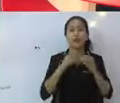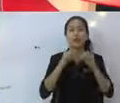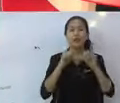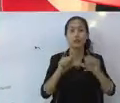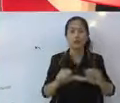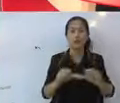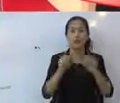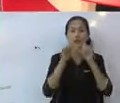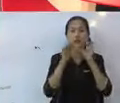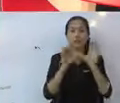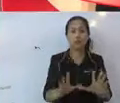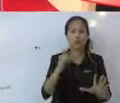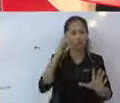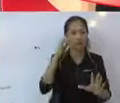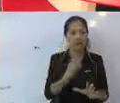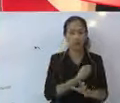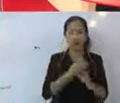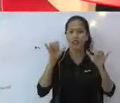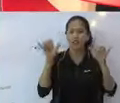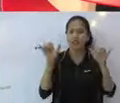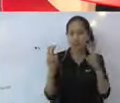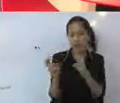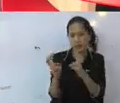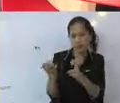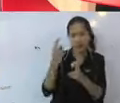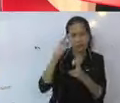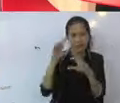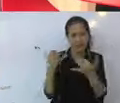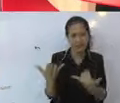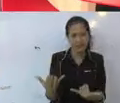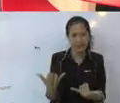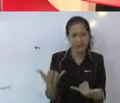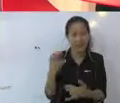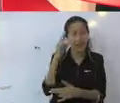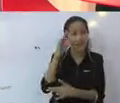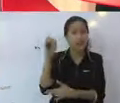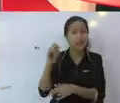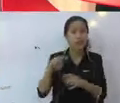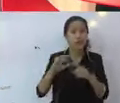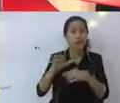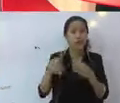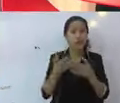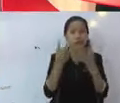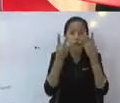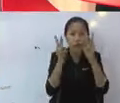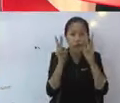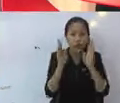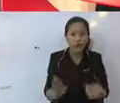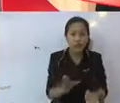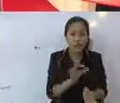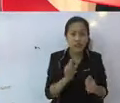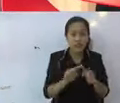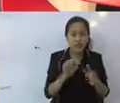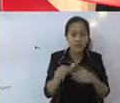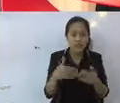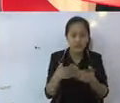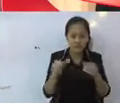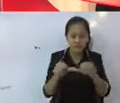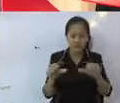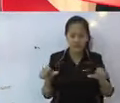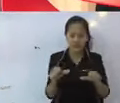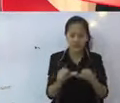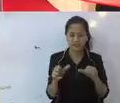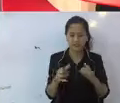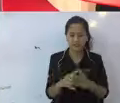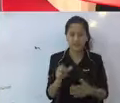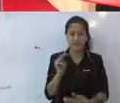ngayong umaga. At binabati ko po ang lahat ng mga viewers sa lahat po ng areas, North, South, East, and West. And